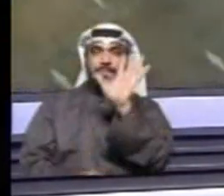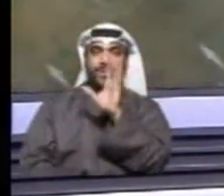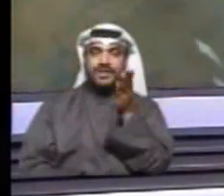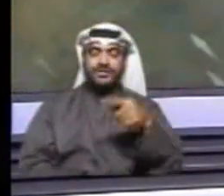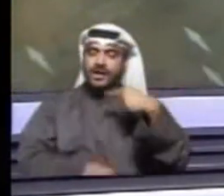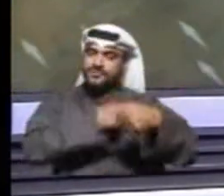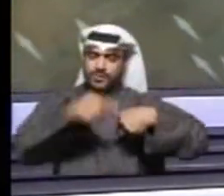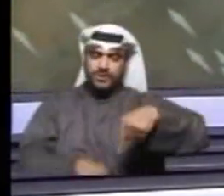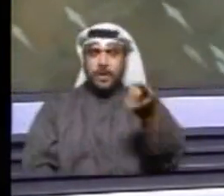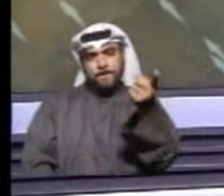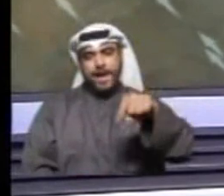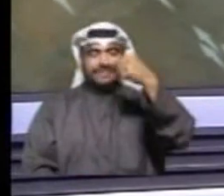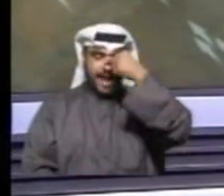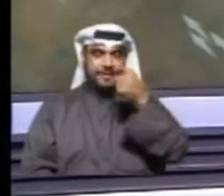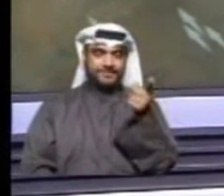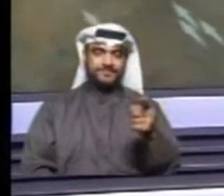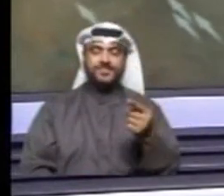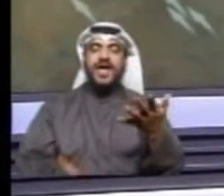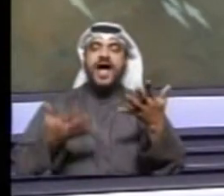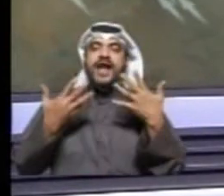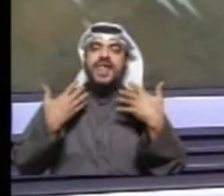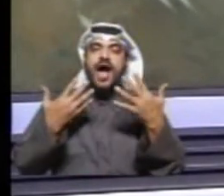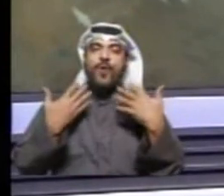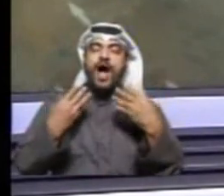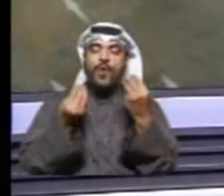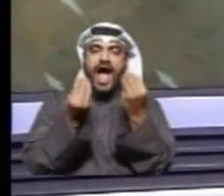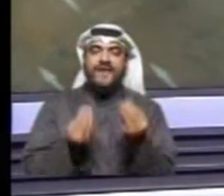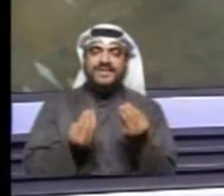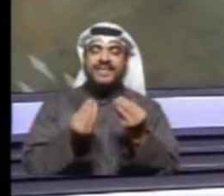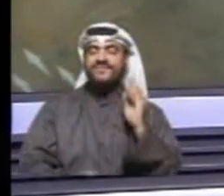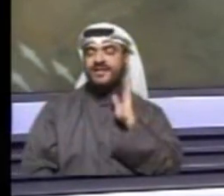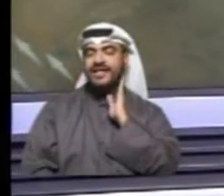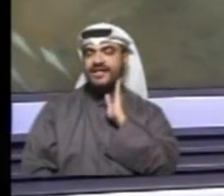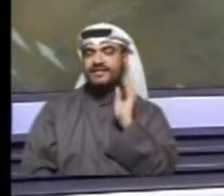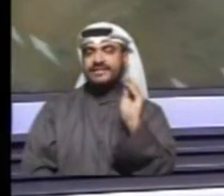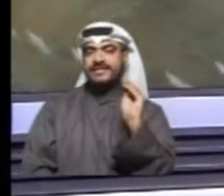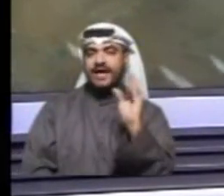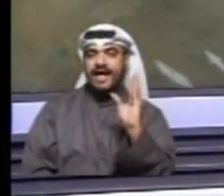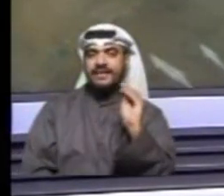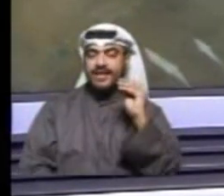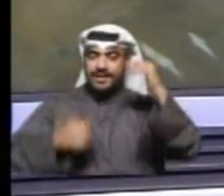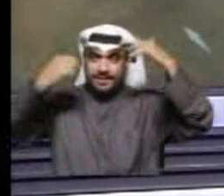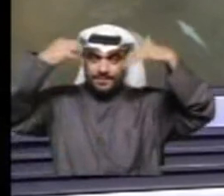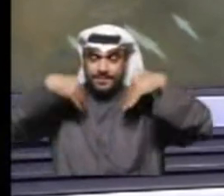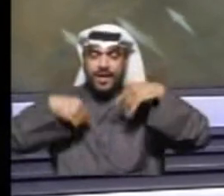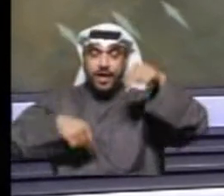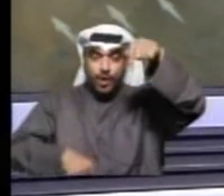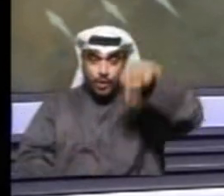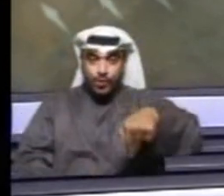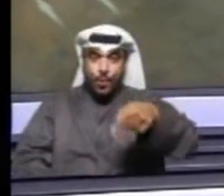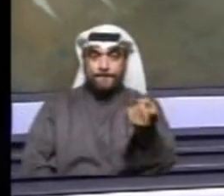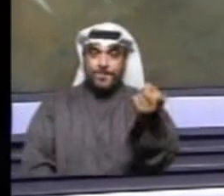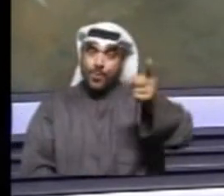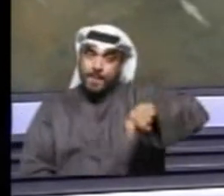أنه يستمر حتى يوم الغد. الهواء الكوس مستمر ويانا، ونشاطه بين الحين والآخر راح يكون أيضا موجود، والبحر ما ننصح فيه لا اليوم ولا باكر،